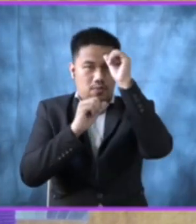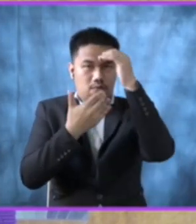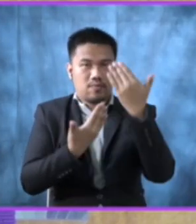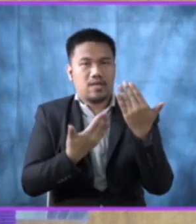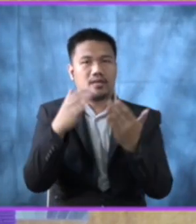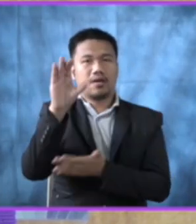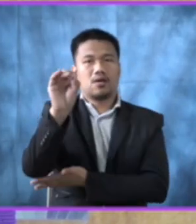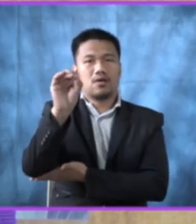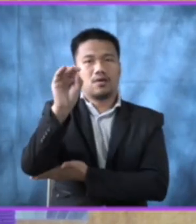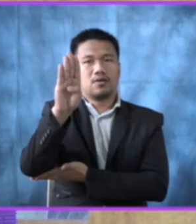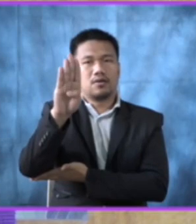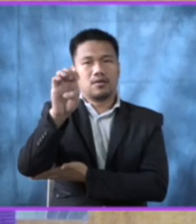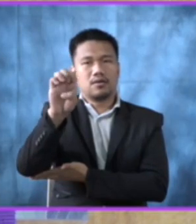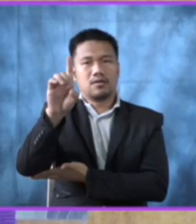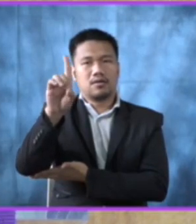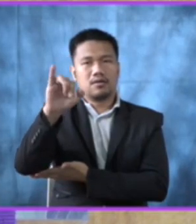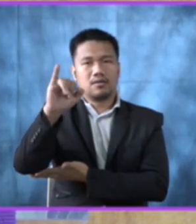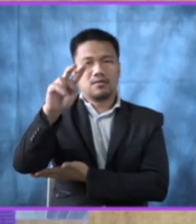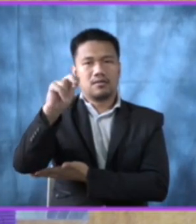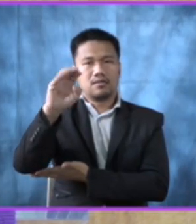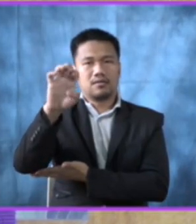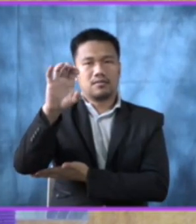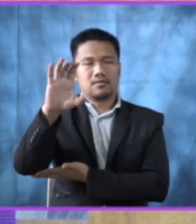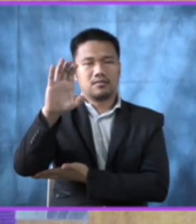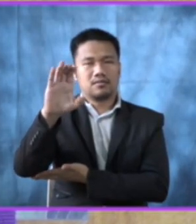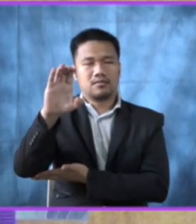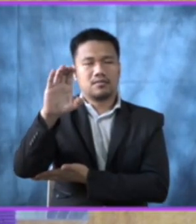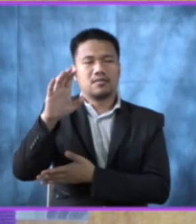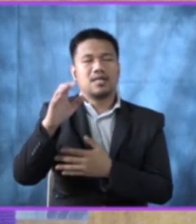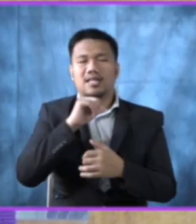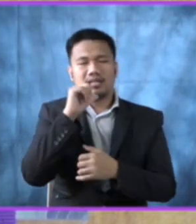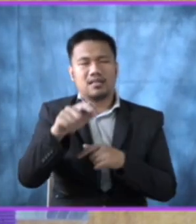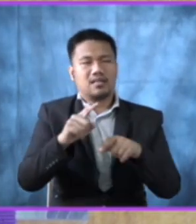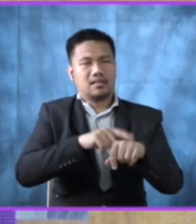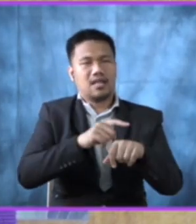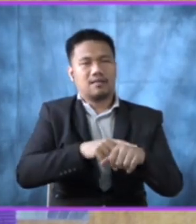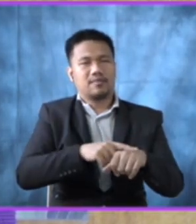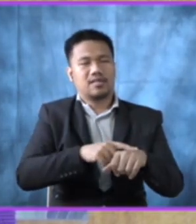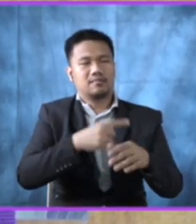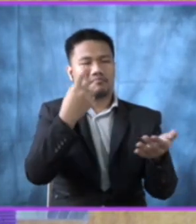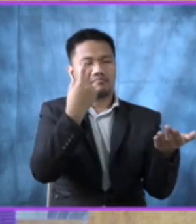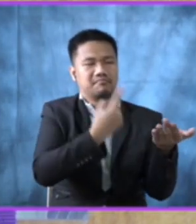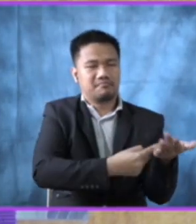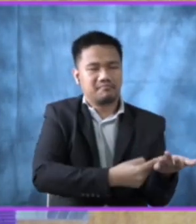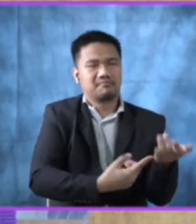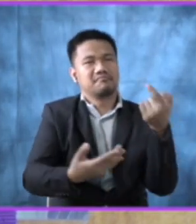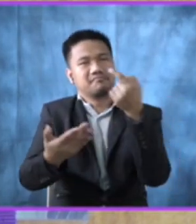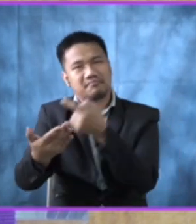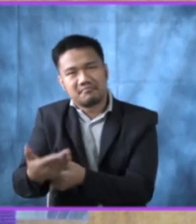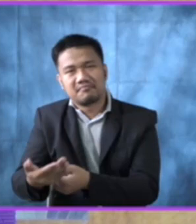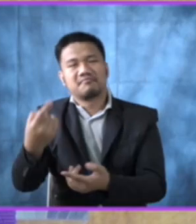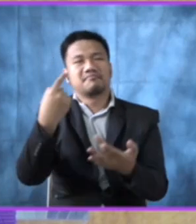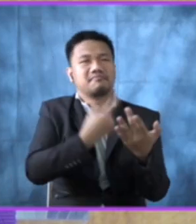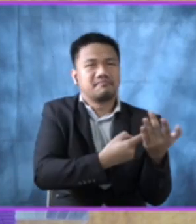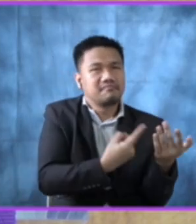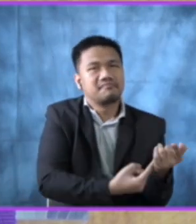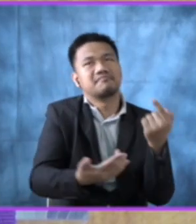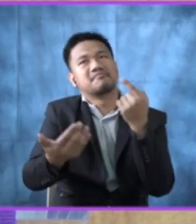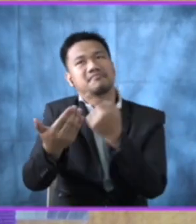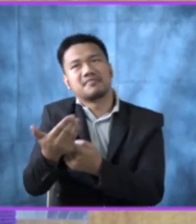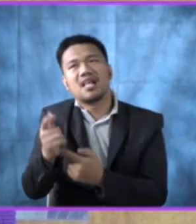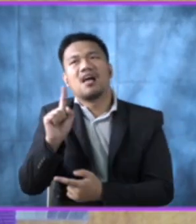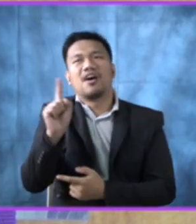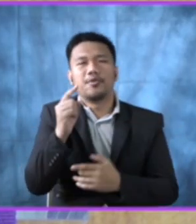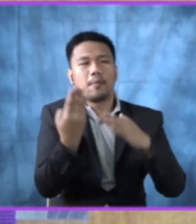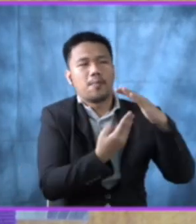Obedience. Hindi ito panahon na para magtalo-talo tayo sa kung ano ang iyong pinag-aralan, background mo, kung anong posisyon